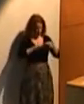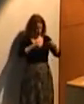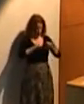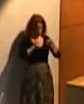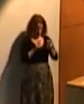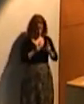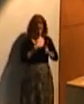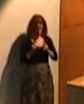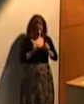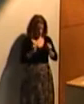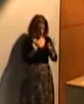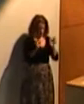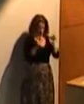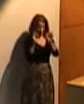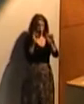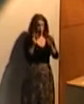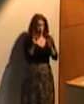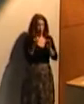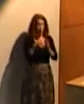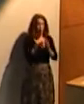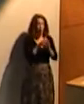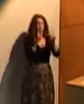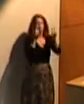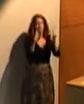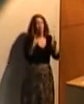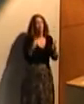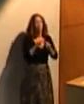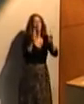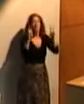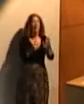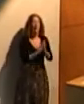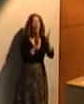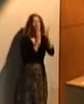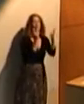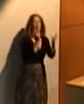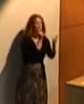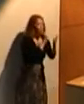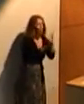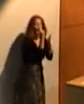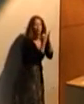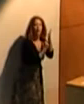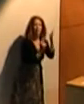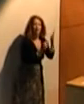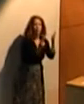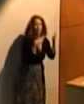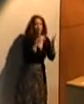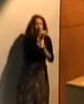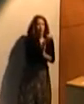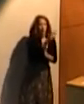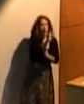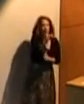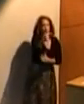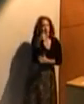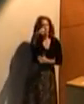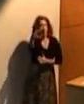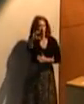hosanna de décoder le livre de la nature je vais voir les lettres les quatre bases azotées à tgc